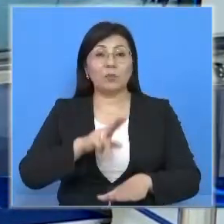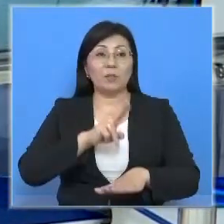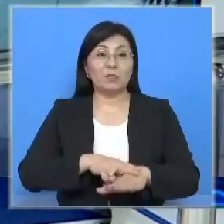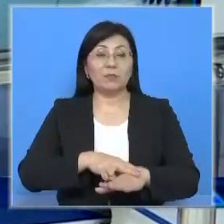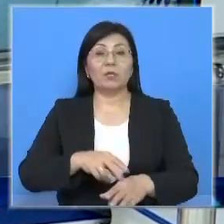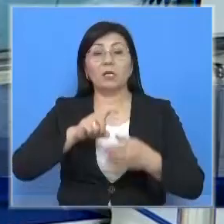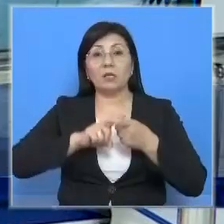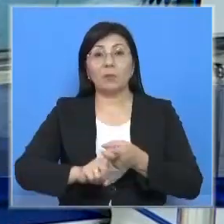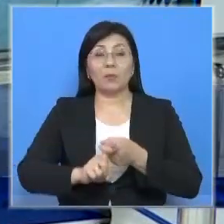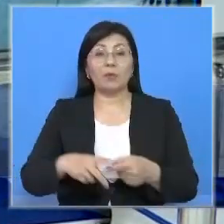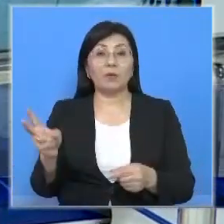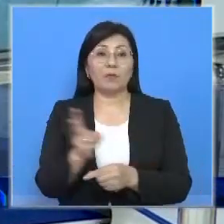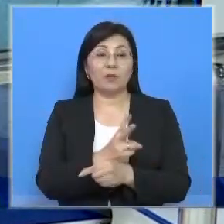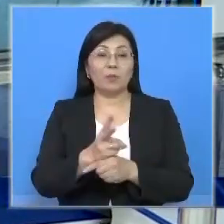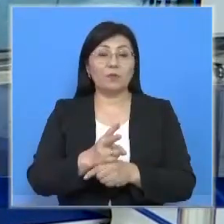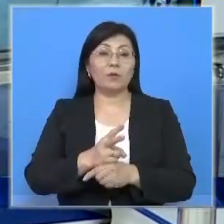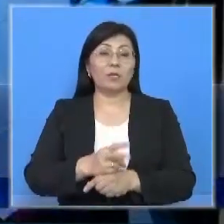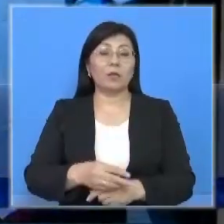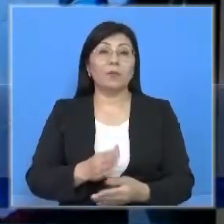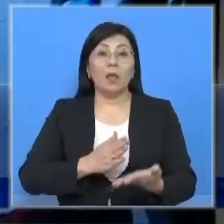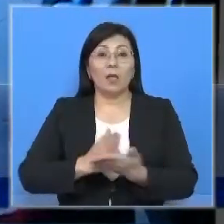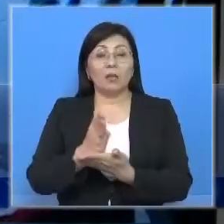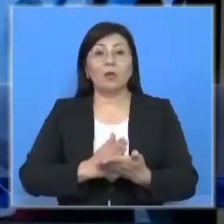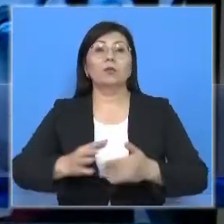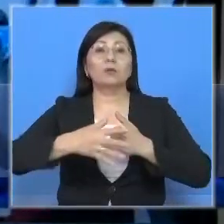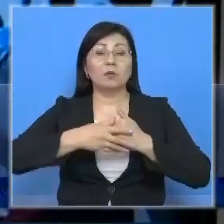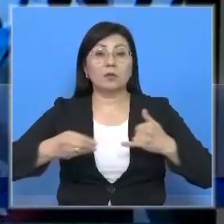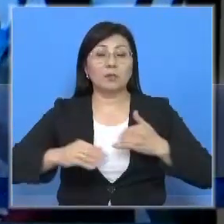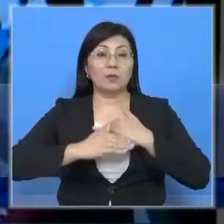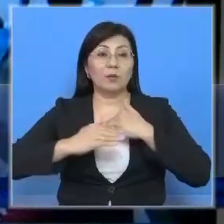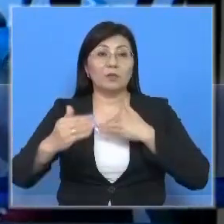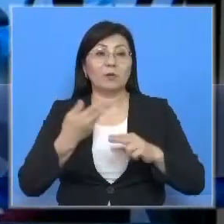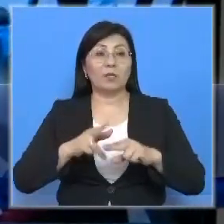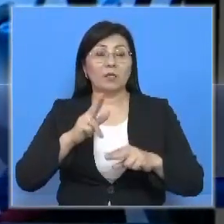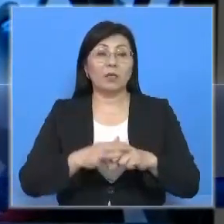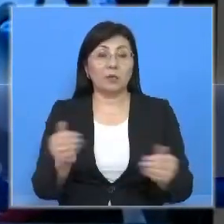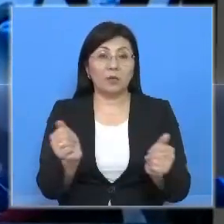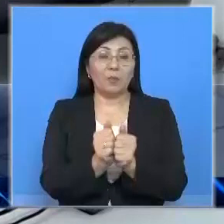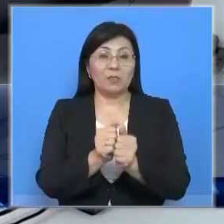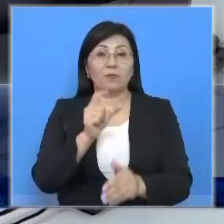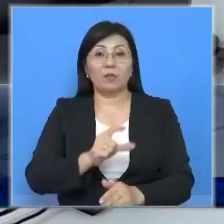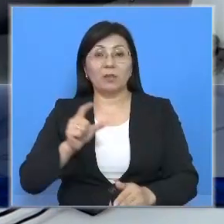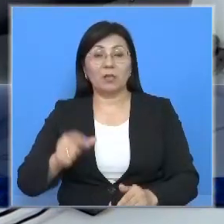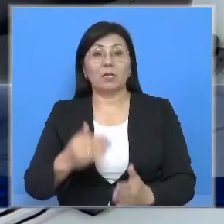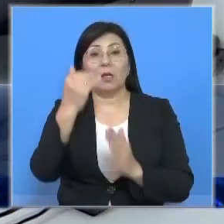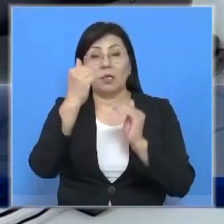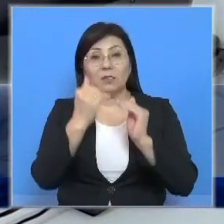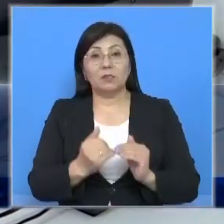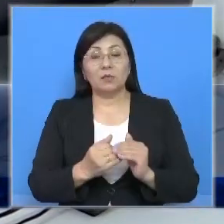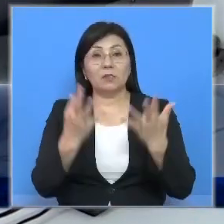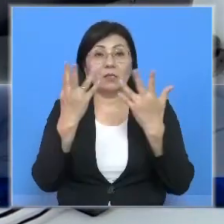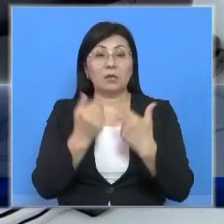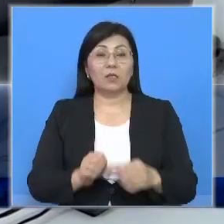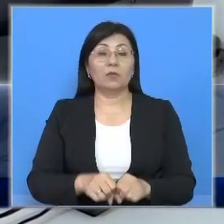подключены к видеокамерам на обслуживаемых территориях. Это позволит находиться в шаговой доступности от горожан, снизить количество преступлений и